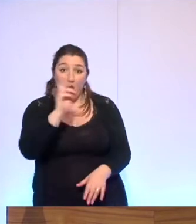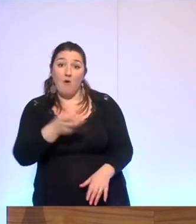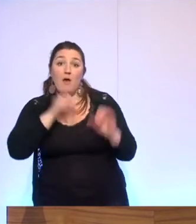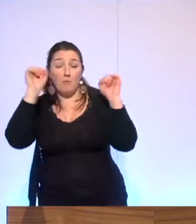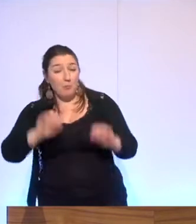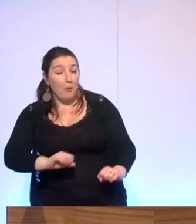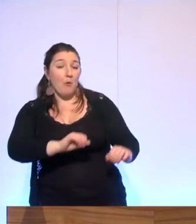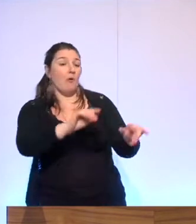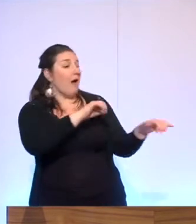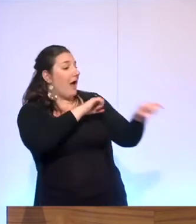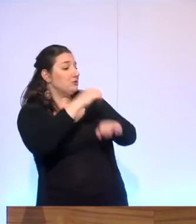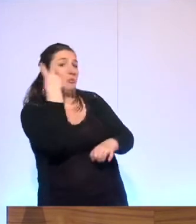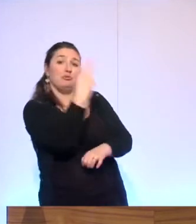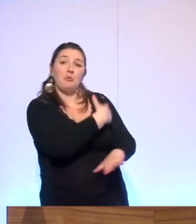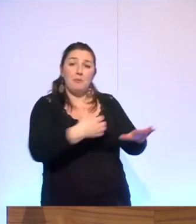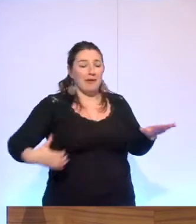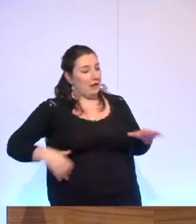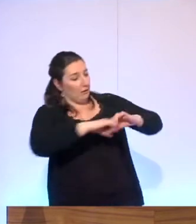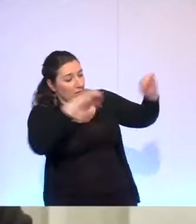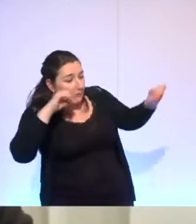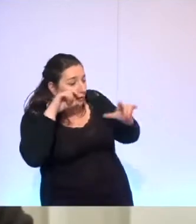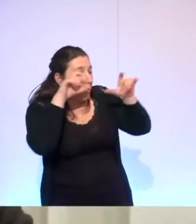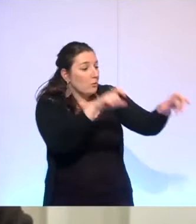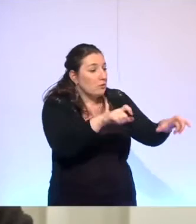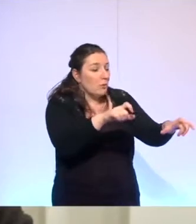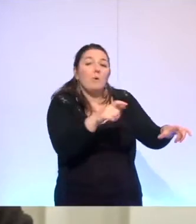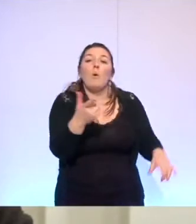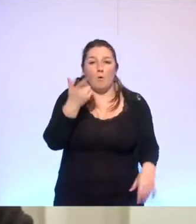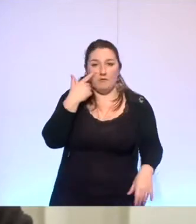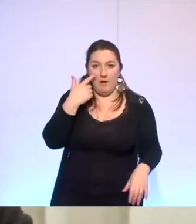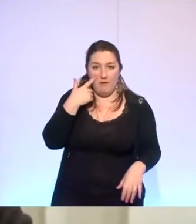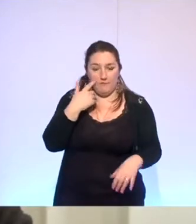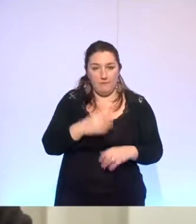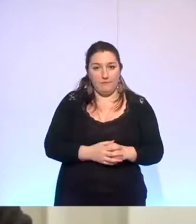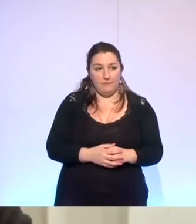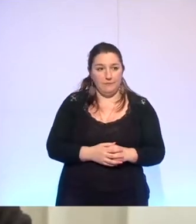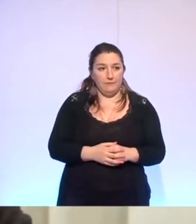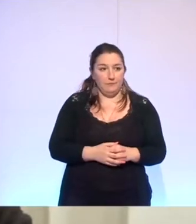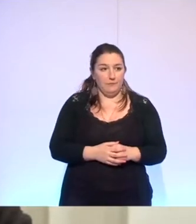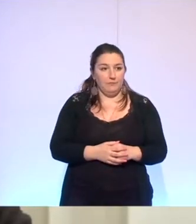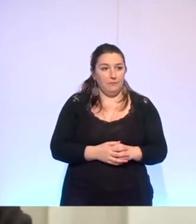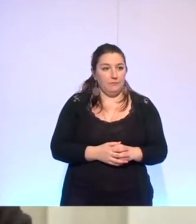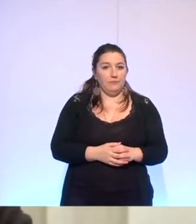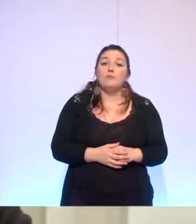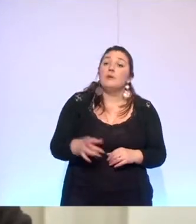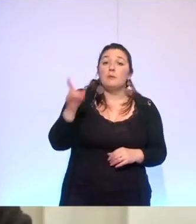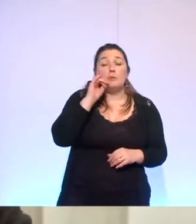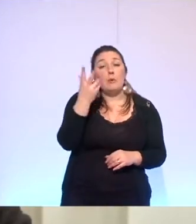contrôler l'action de la municipalité envers laquelle ils n'ont pas signé un